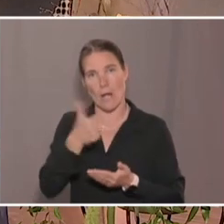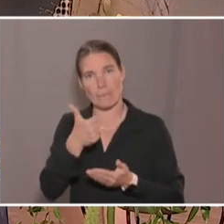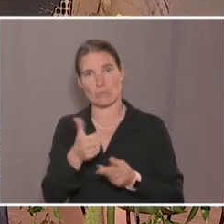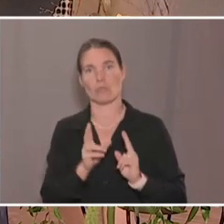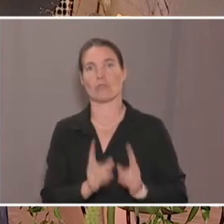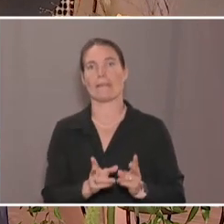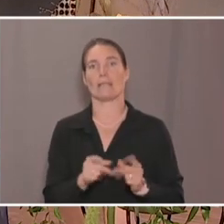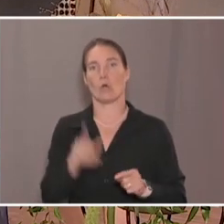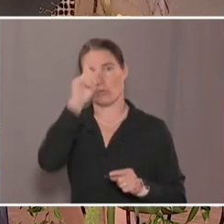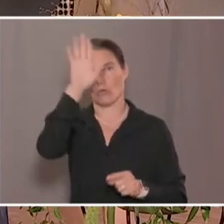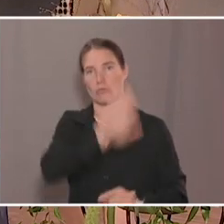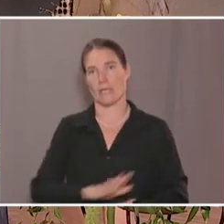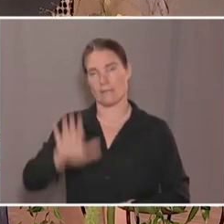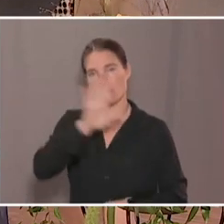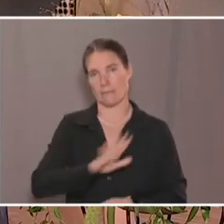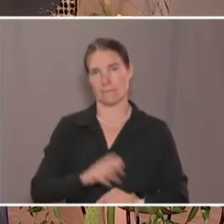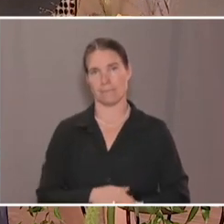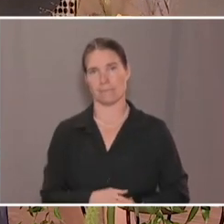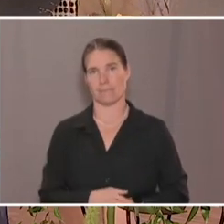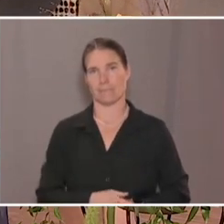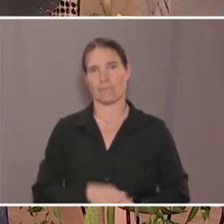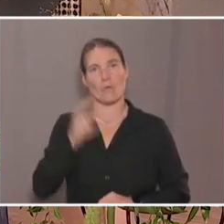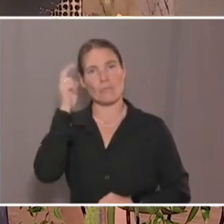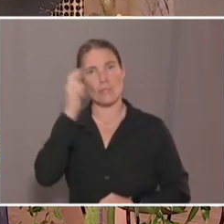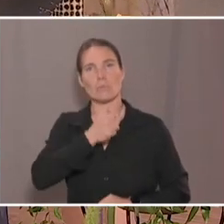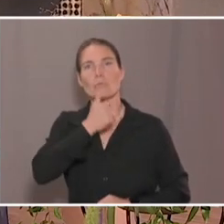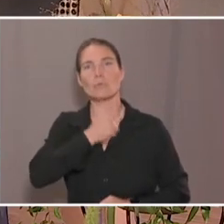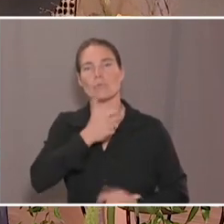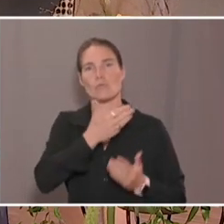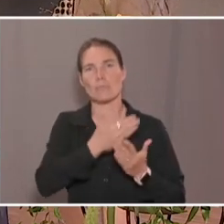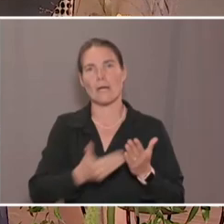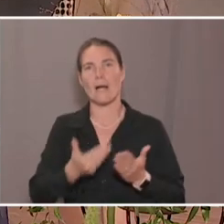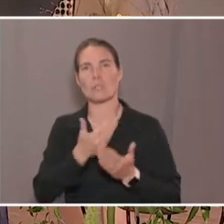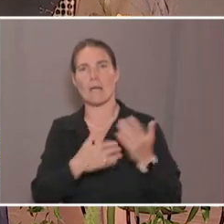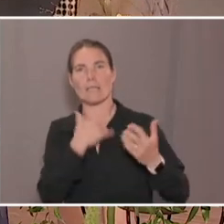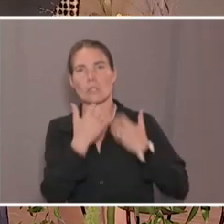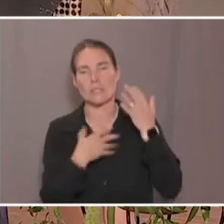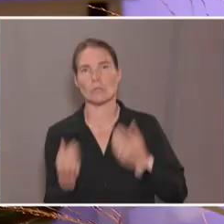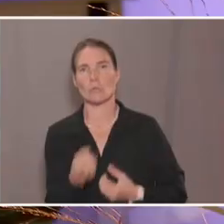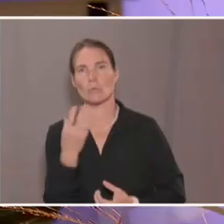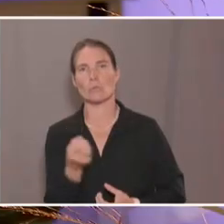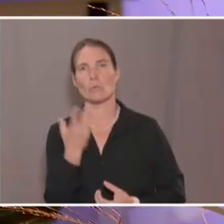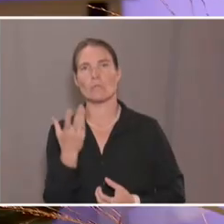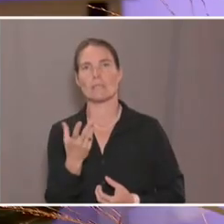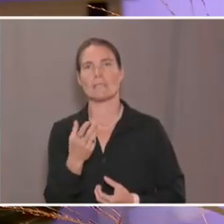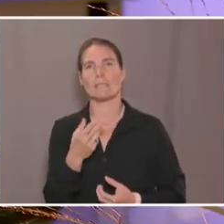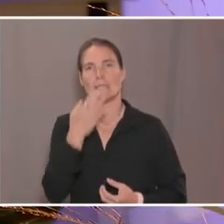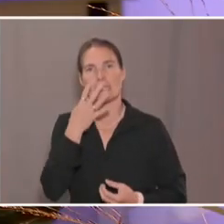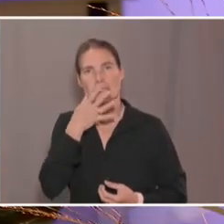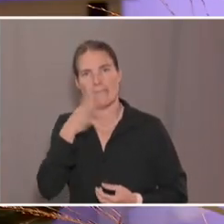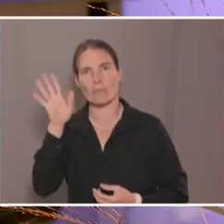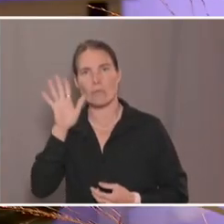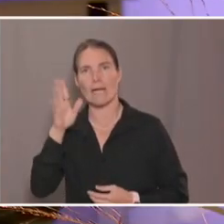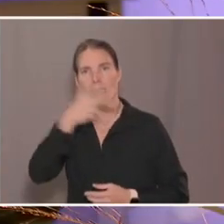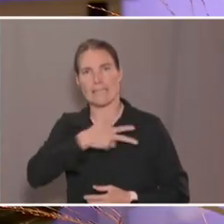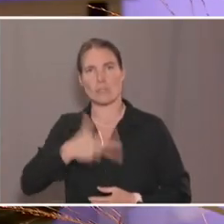Standard. Sie haben sich früh der Bedeutung von Sprache, Geschichte und Kultur der nationalen dänischen Minderheit